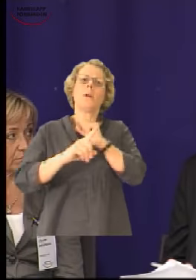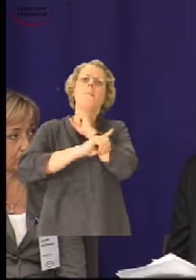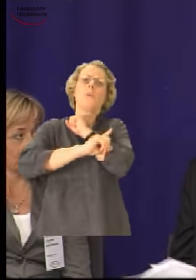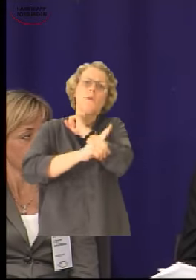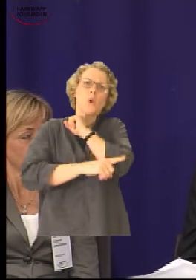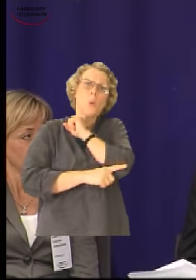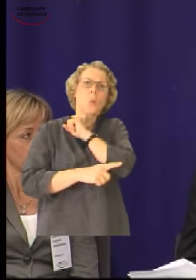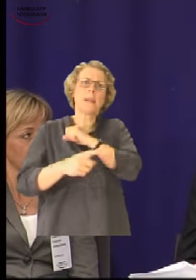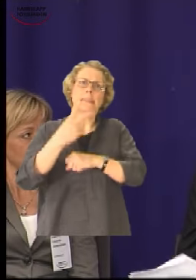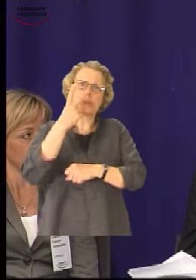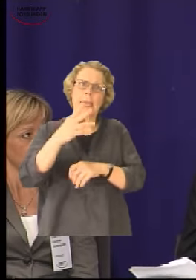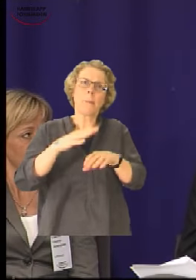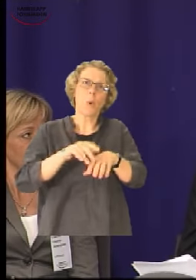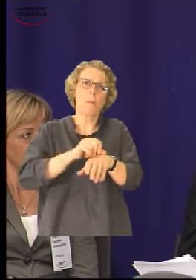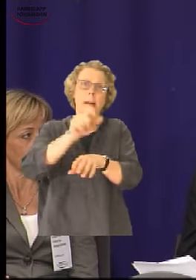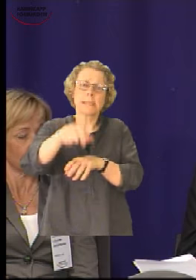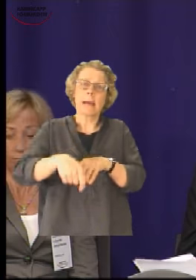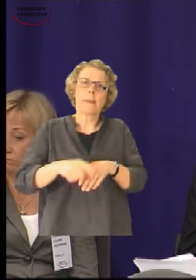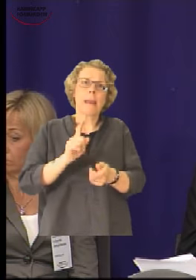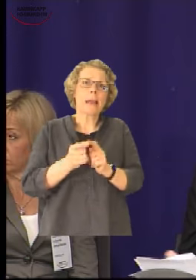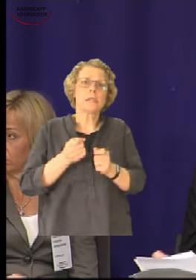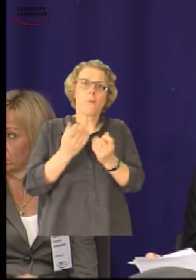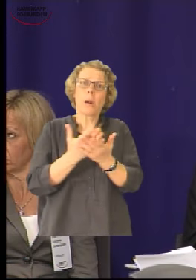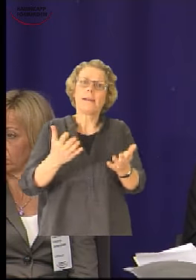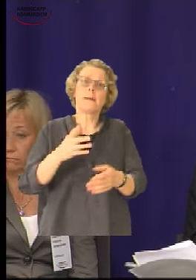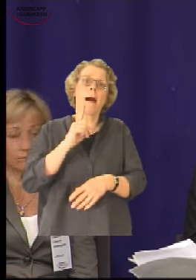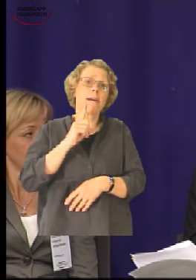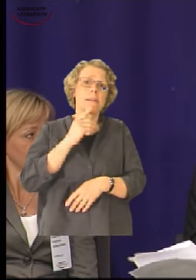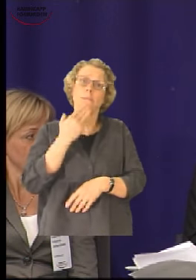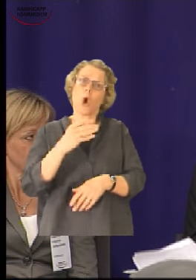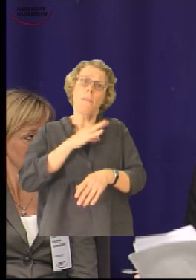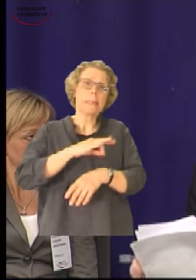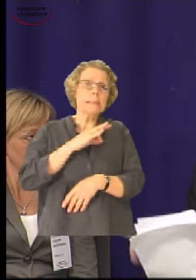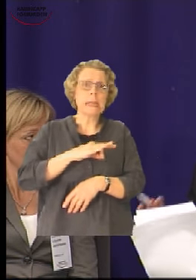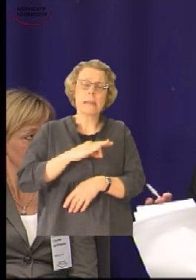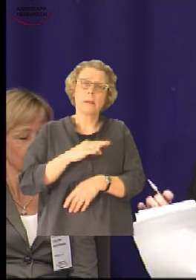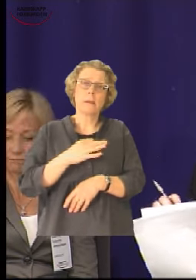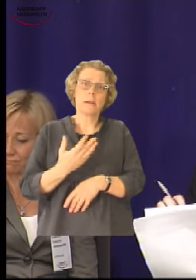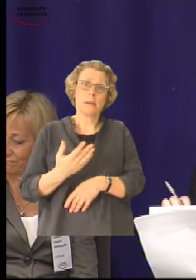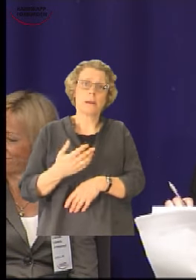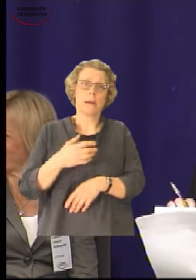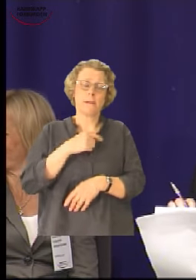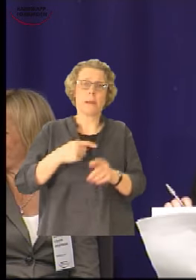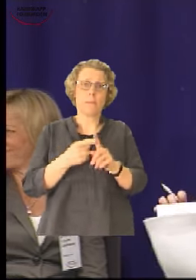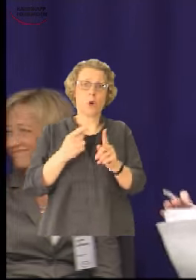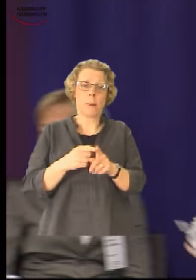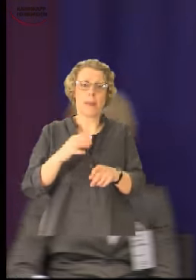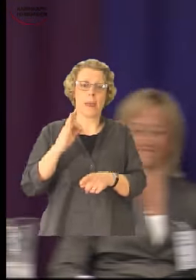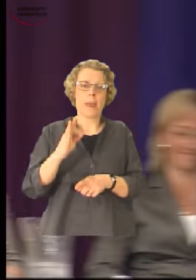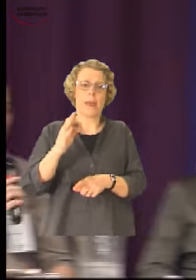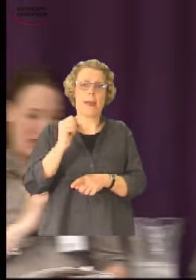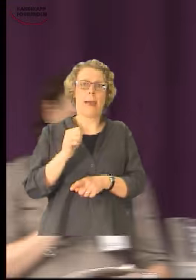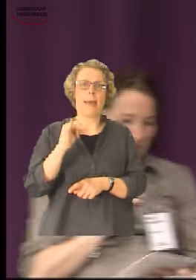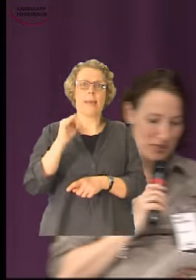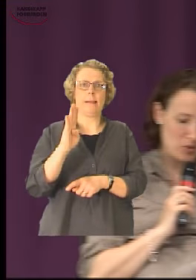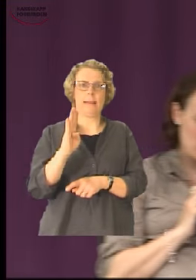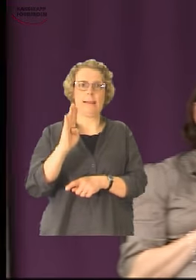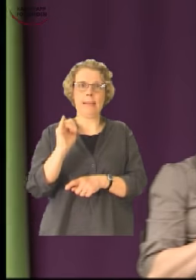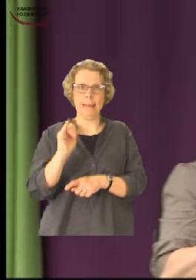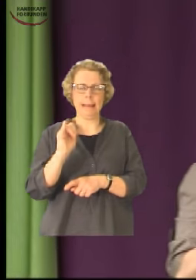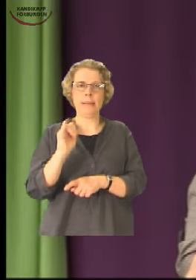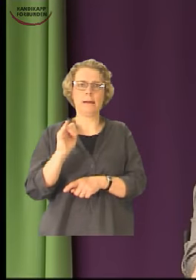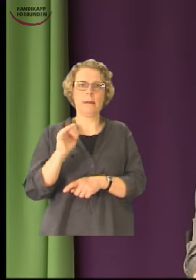inte alltid får det effektivaste läkemedlet? Ska vi börja med Heidi, vice ordförande i Läkarförbundet? Tack så